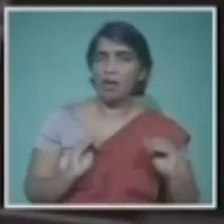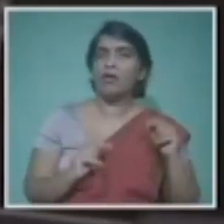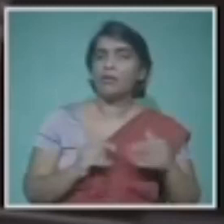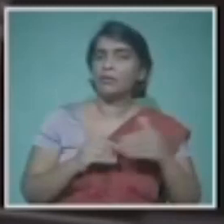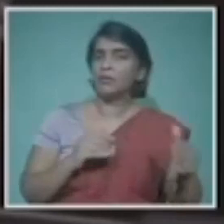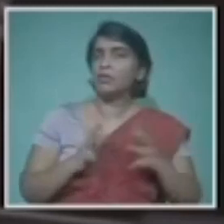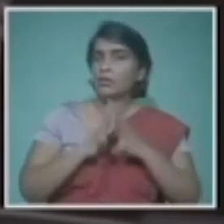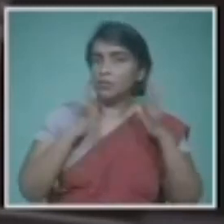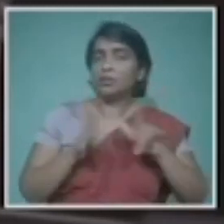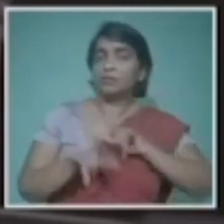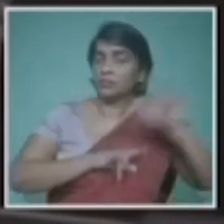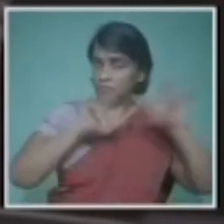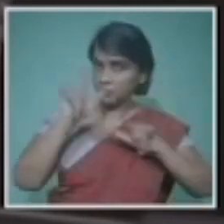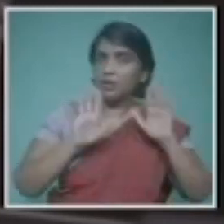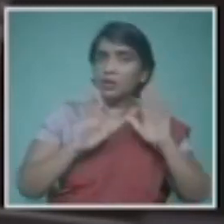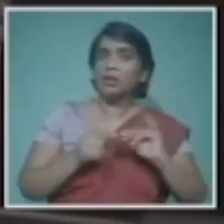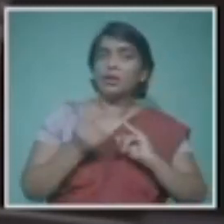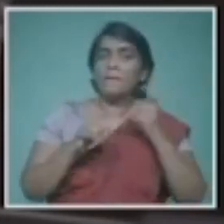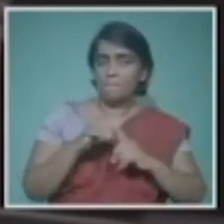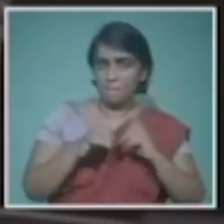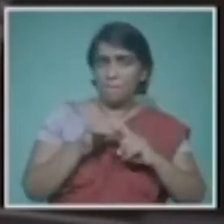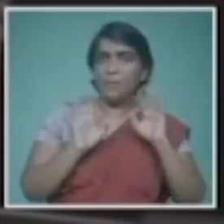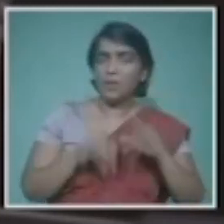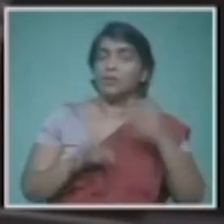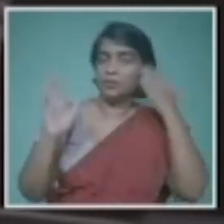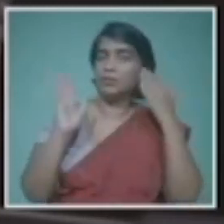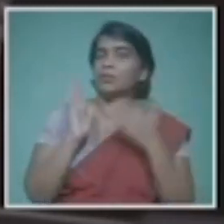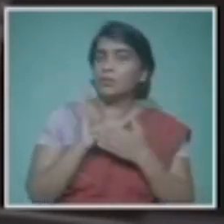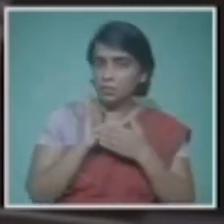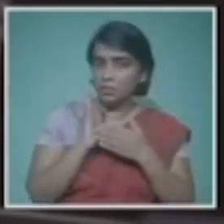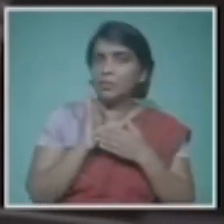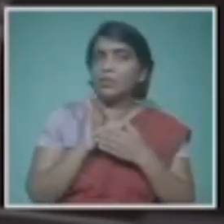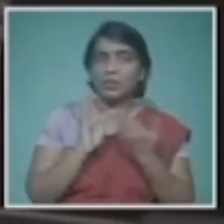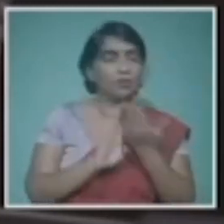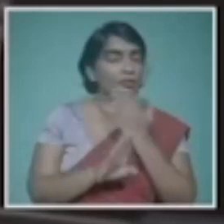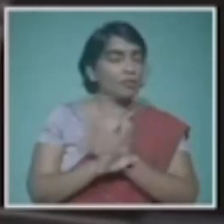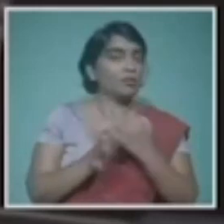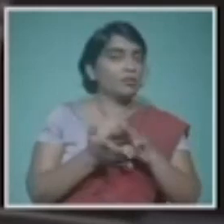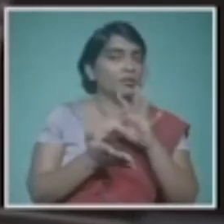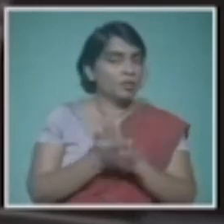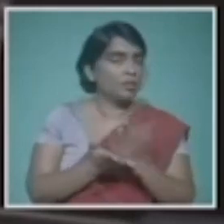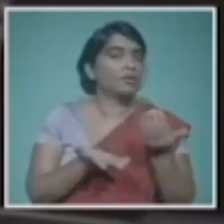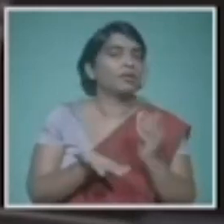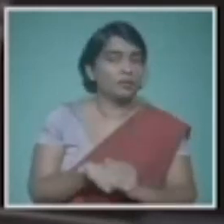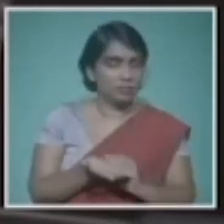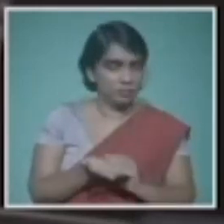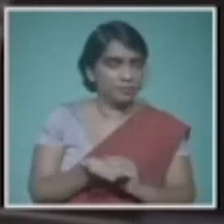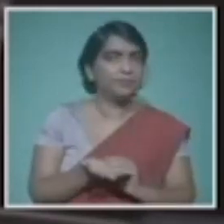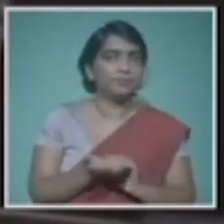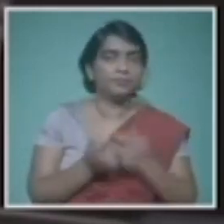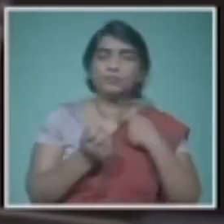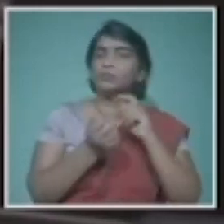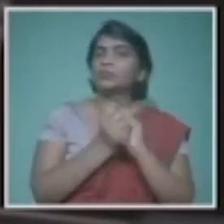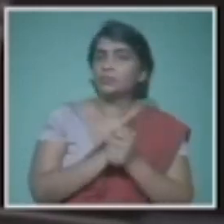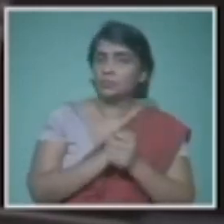දැන විශාල සංඛ්‍යාවක් විදේශ ගත වෙලා, නමුත් ප්‍රශ්නයක් තියෙනවා. ඉතින් මේ සම්බන්ධයෙන් කලින් ගත්තු තීන්දුවක් නැවත වෙනස්